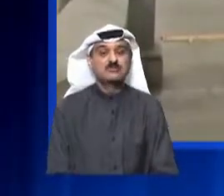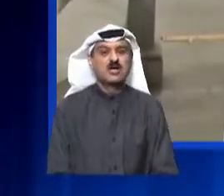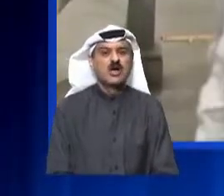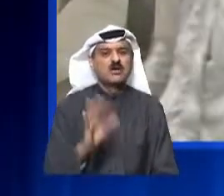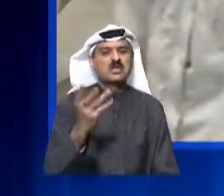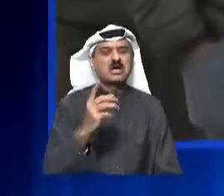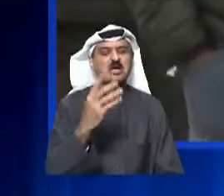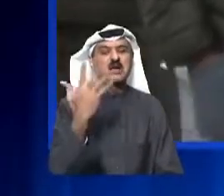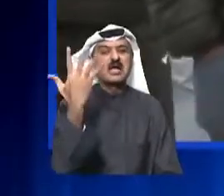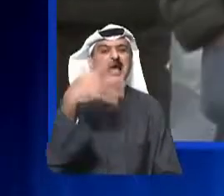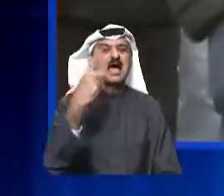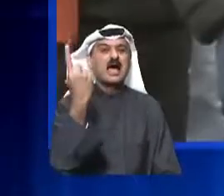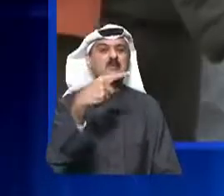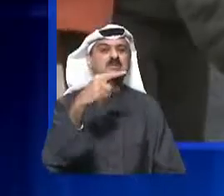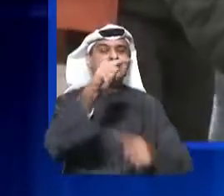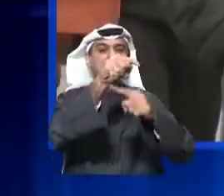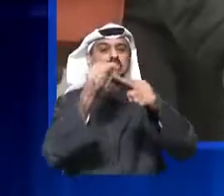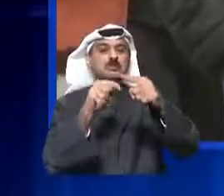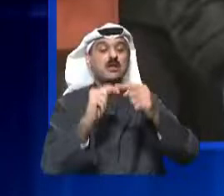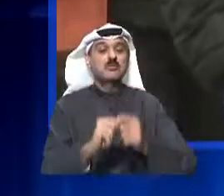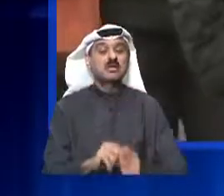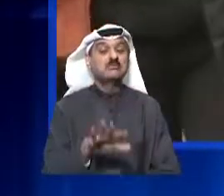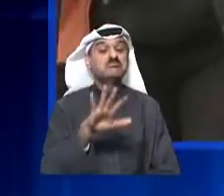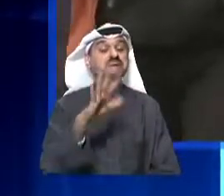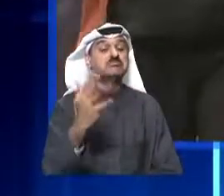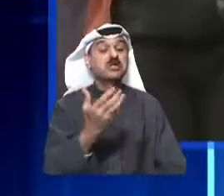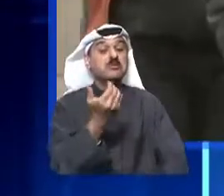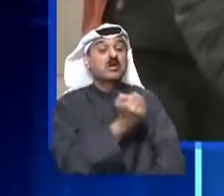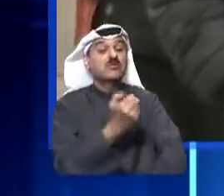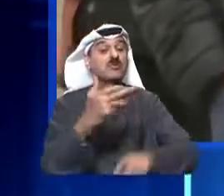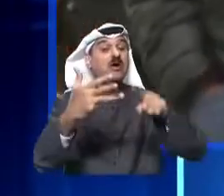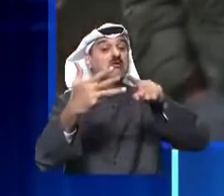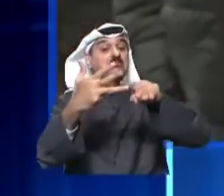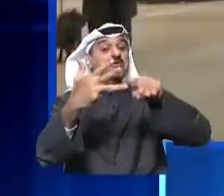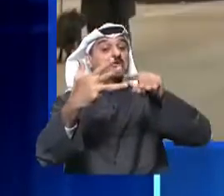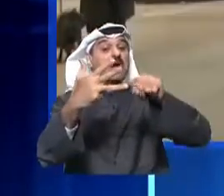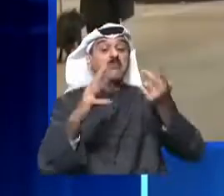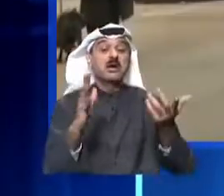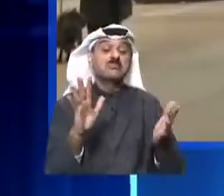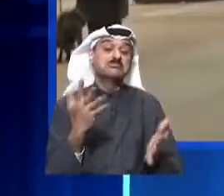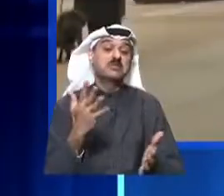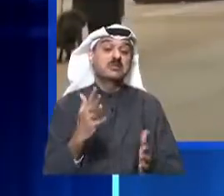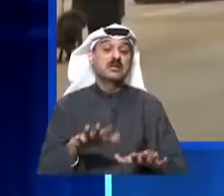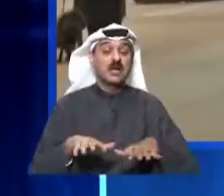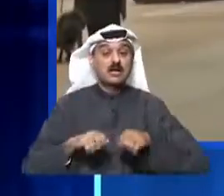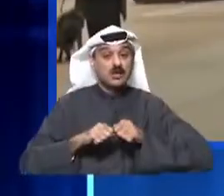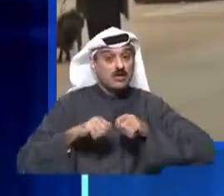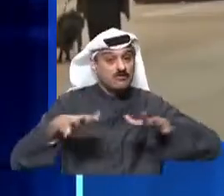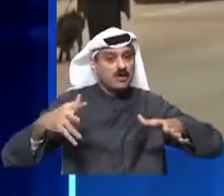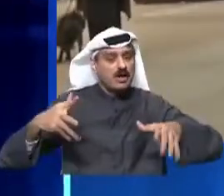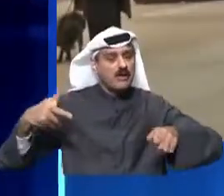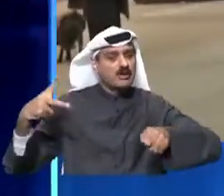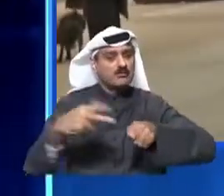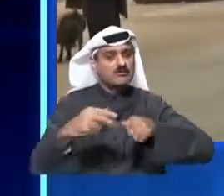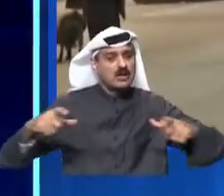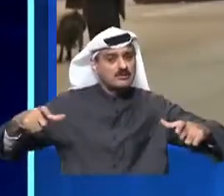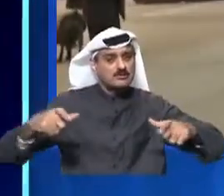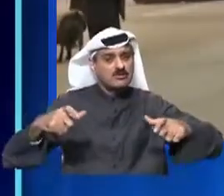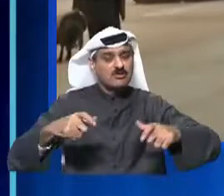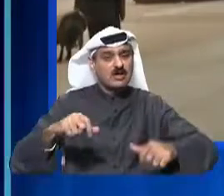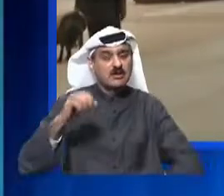احتمالية لأن هناك تكون جرعة رابعة لوقف انتشار هذا الفيروس. هنا يجب أن نؤكد أن